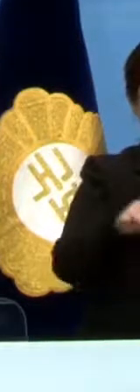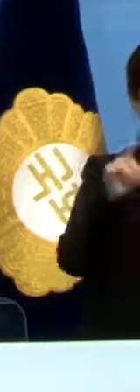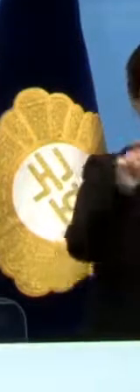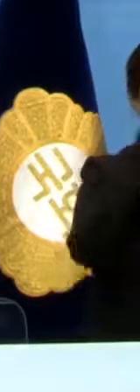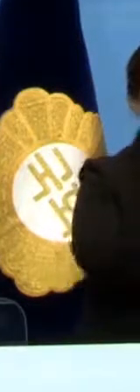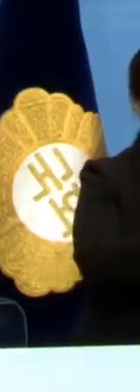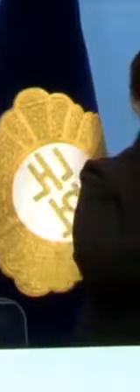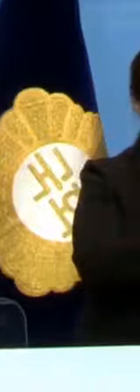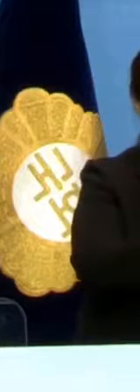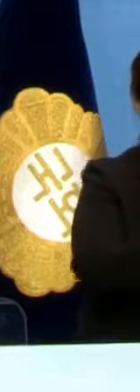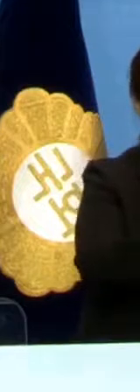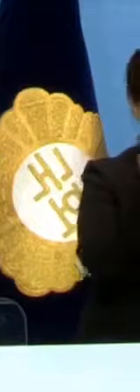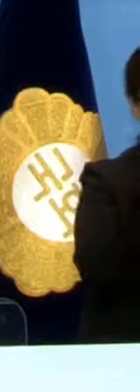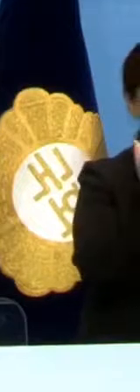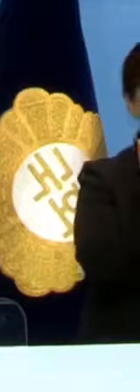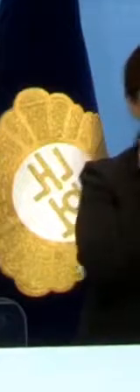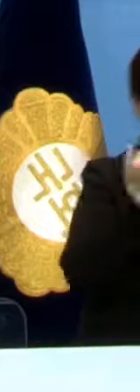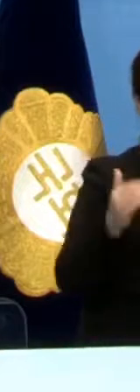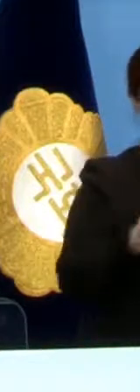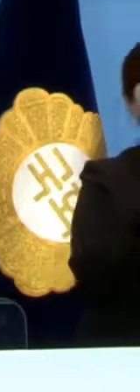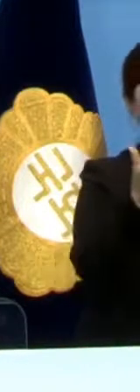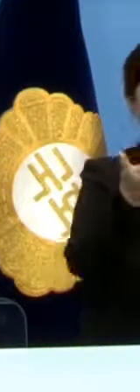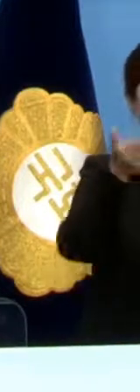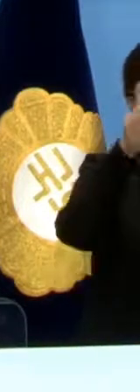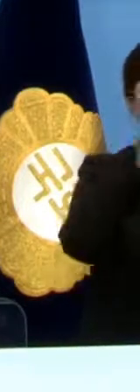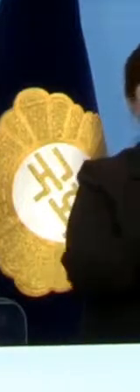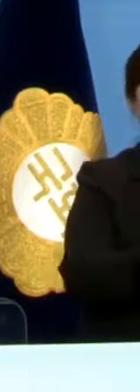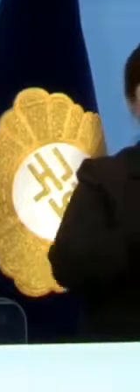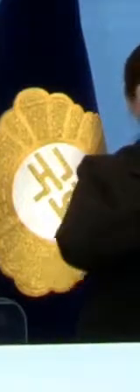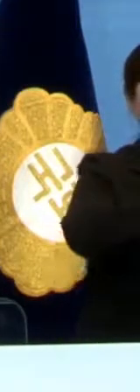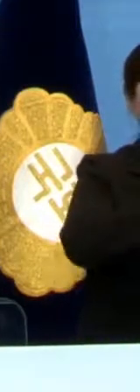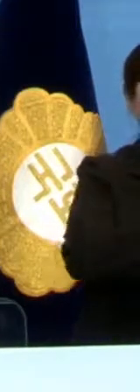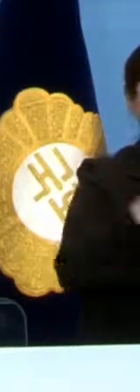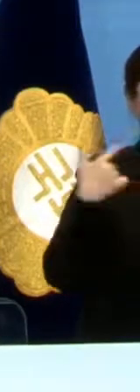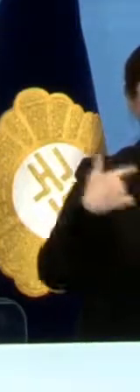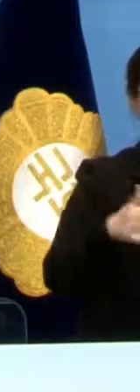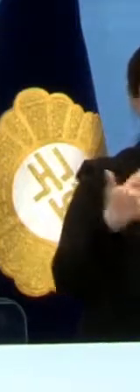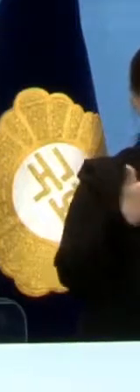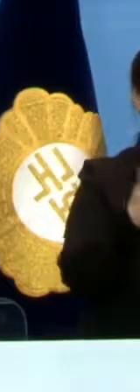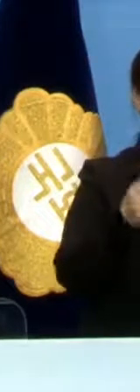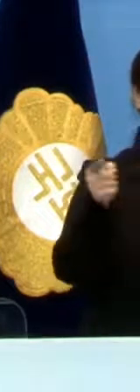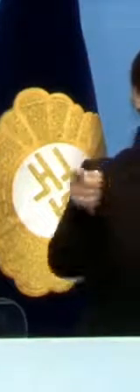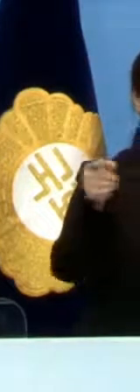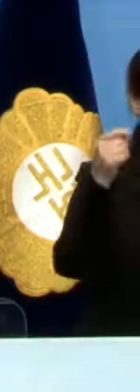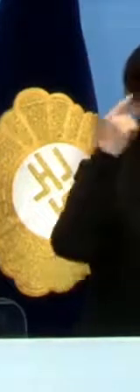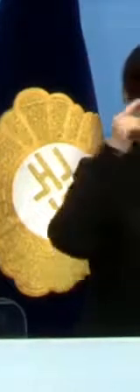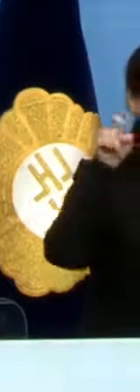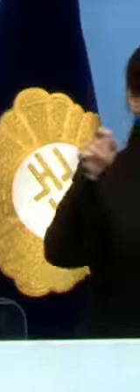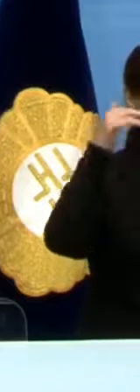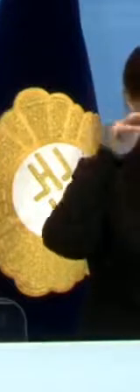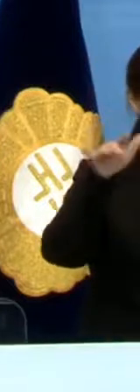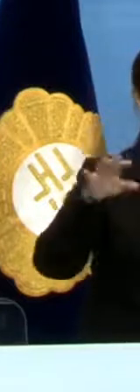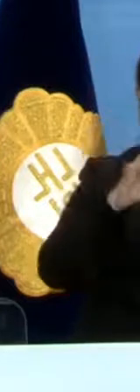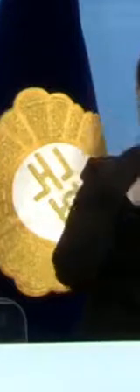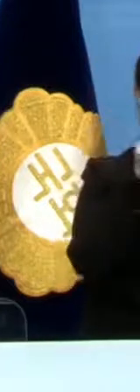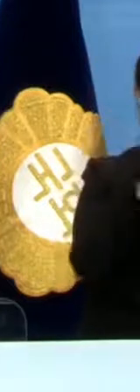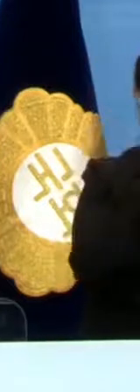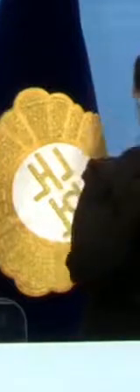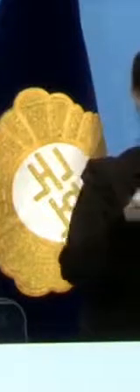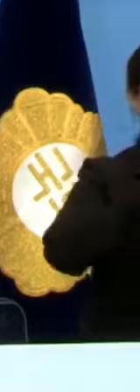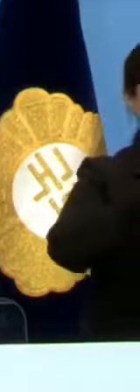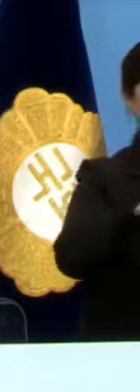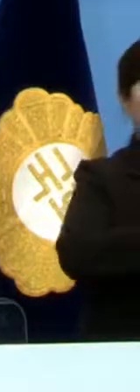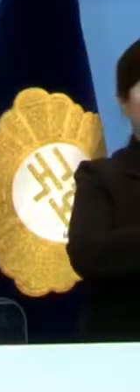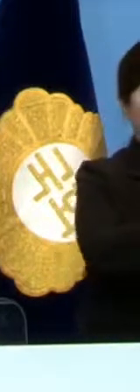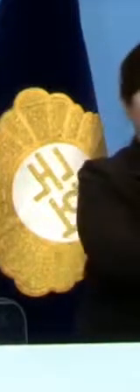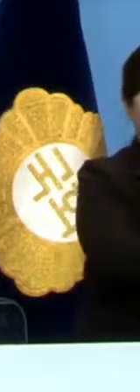지역구는 주로 서울과 경기에 있지만 우리의 마음은 항상 부산을 떠나본 적이 없듯이 저희가 의정활동을 함에